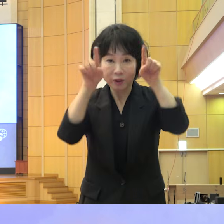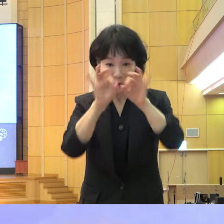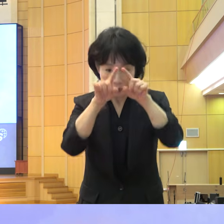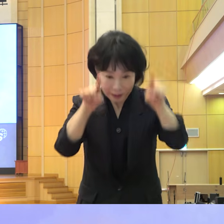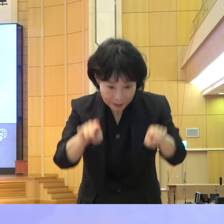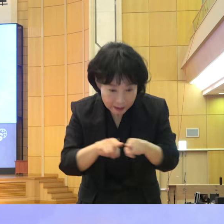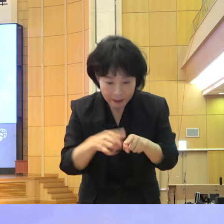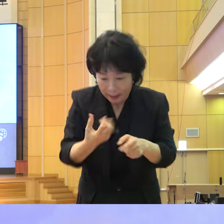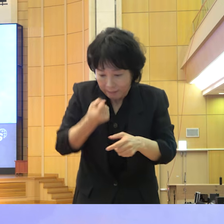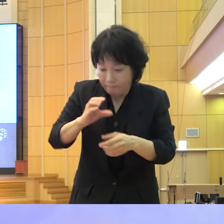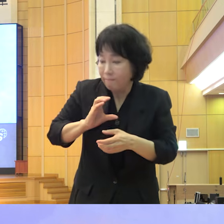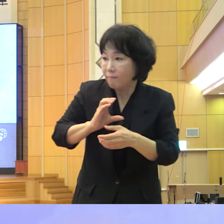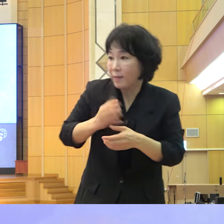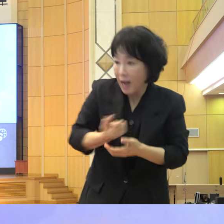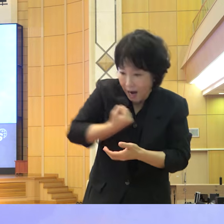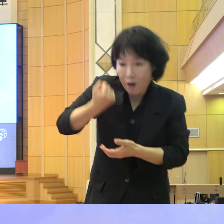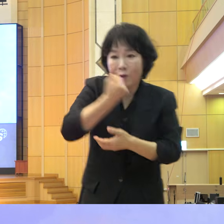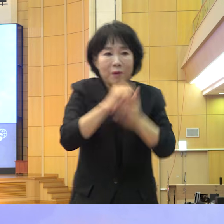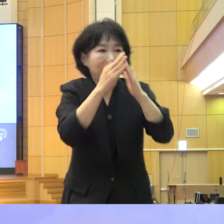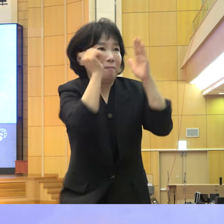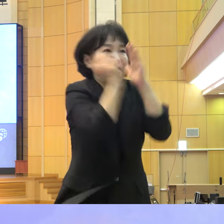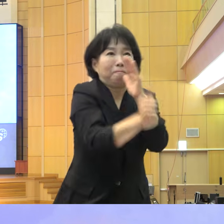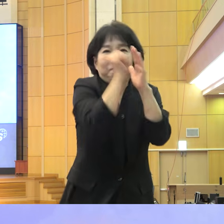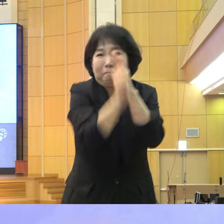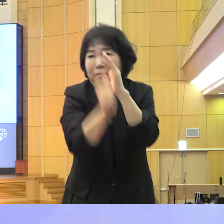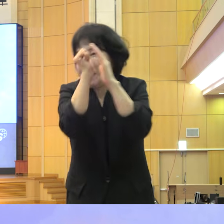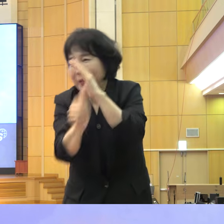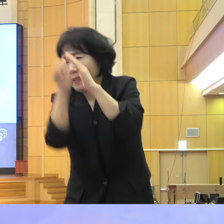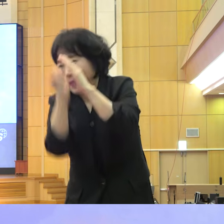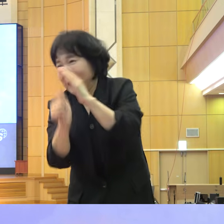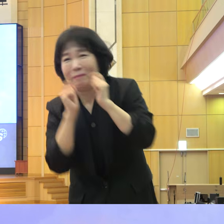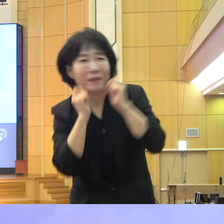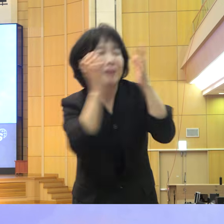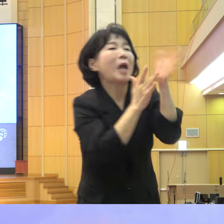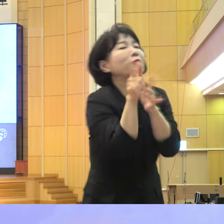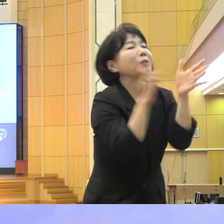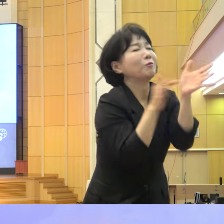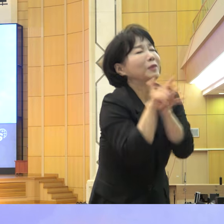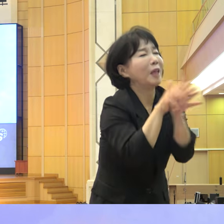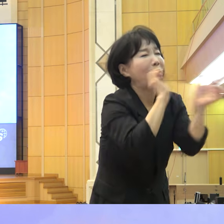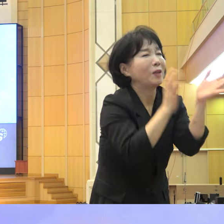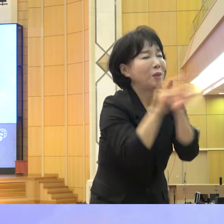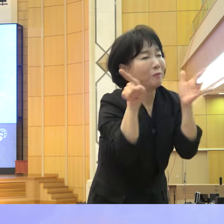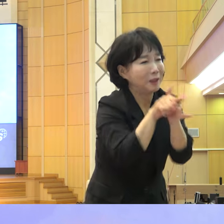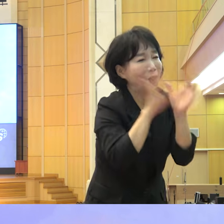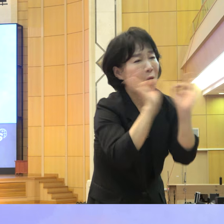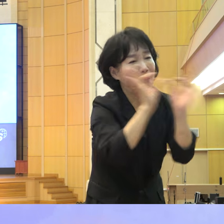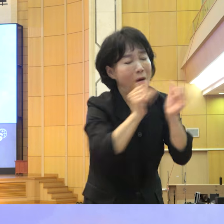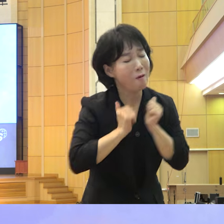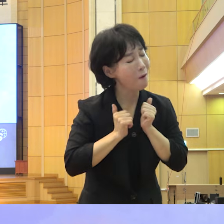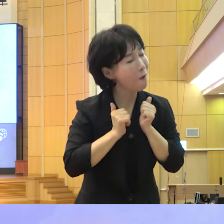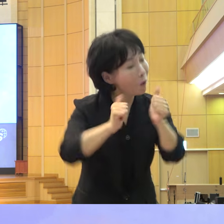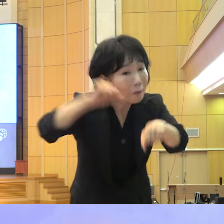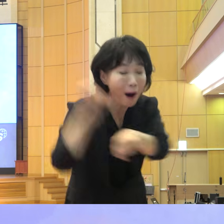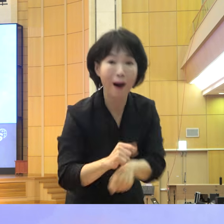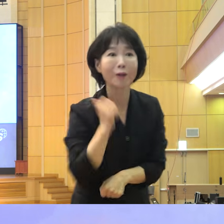만들어가지고 골목골목 다니면서 대문 열려진 집에 문 열고 예수 믿으세요 그리고 전도지 뿌리고.